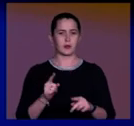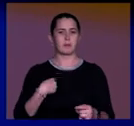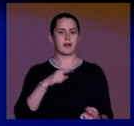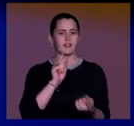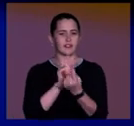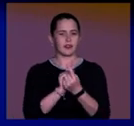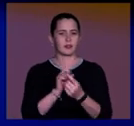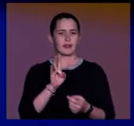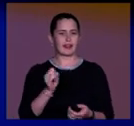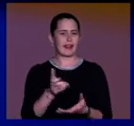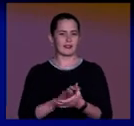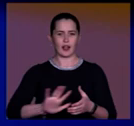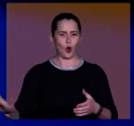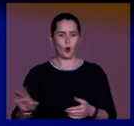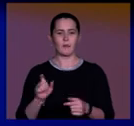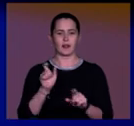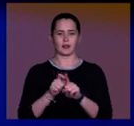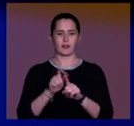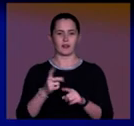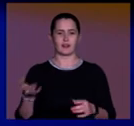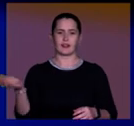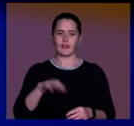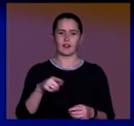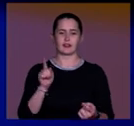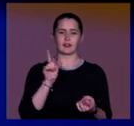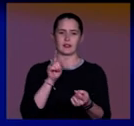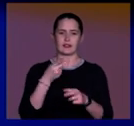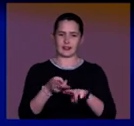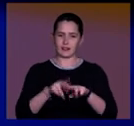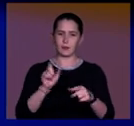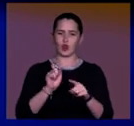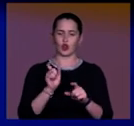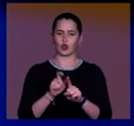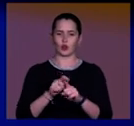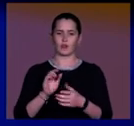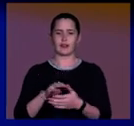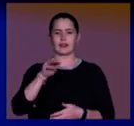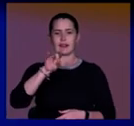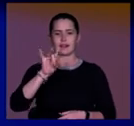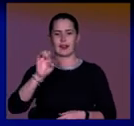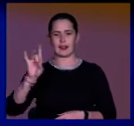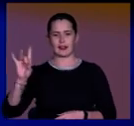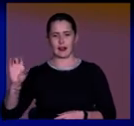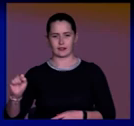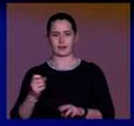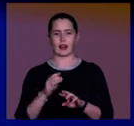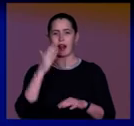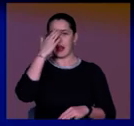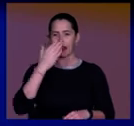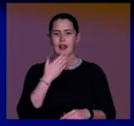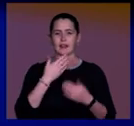незнакомые слова давайте с ними познакомимся первое слово терраса летние открытое помещение